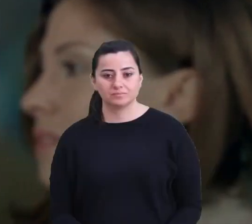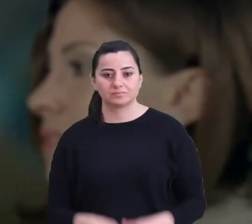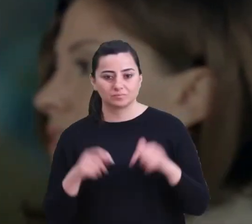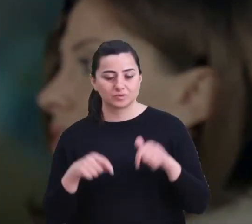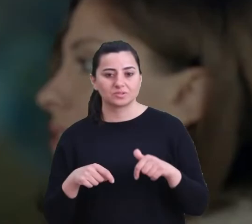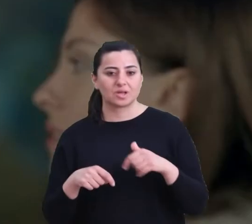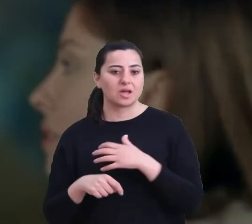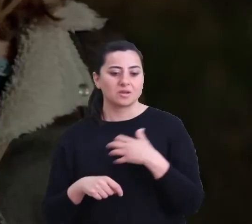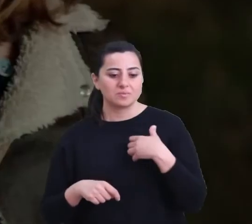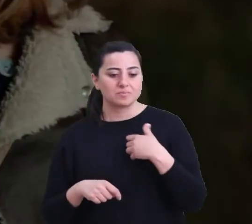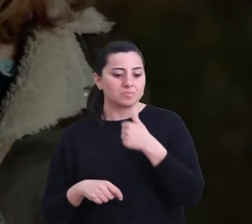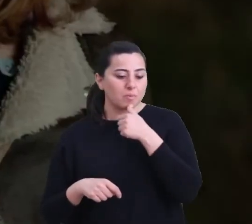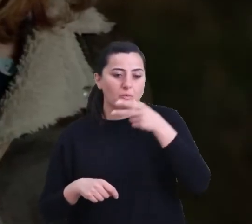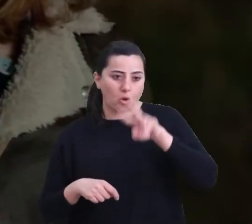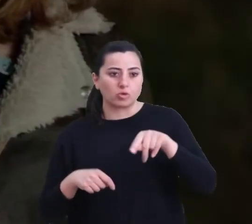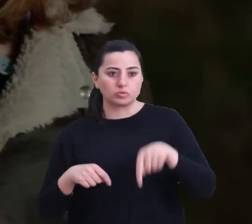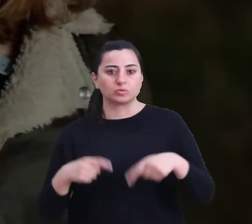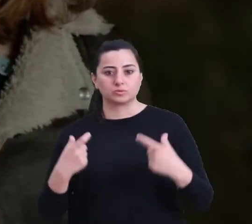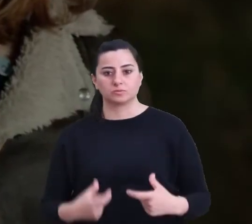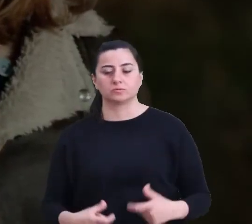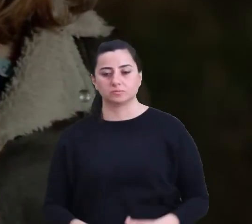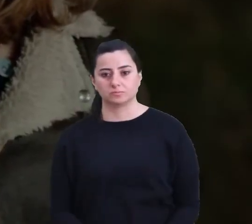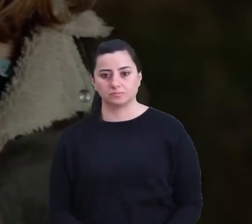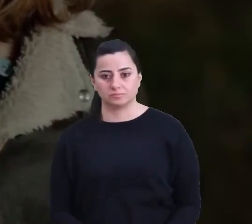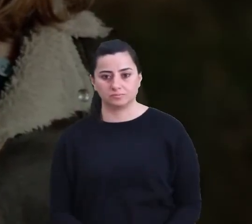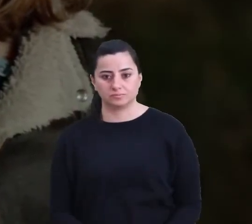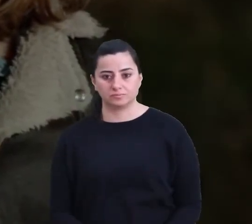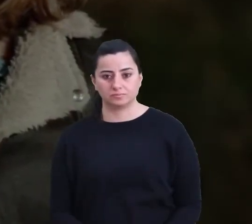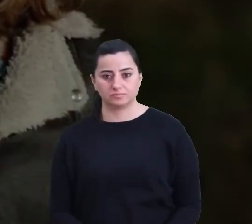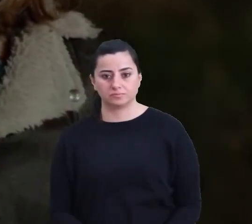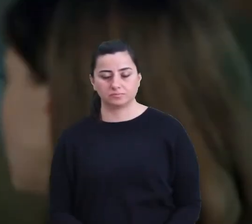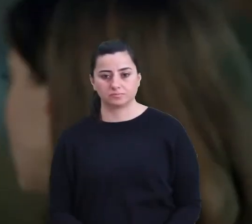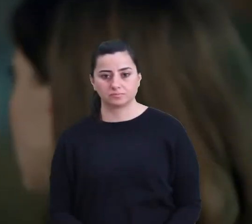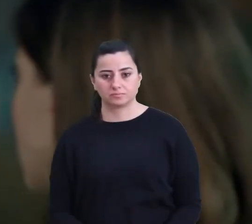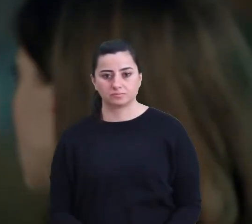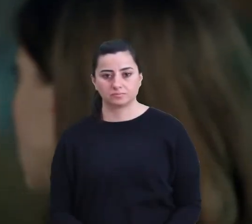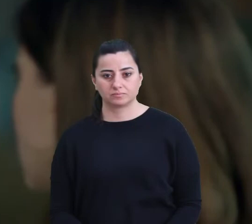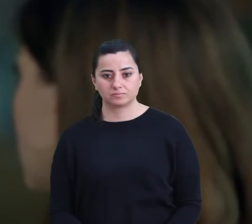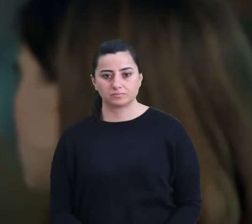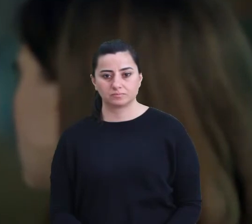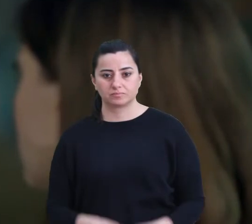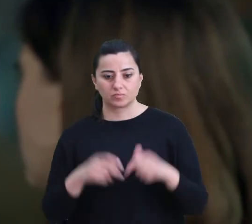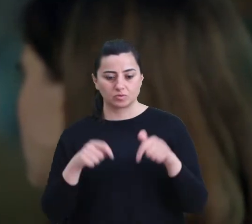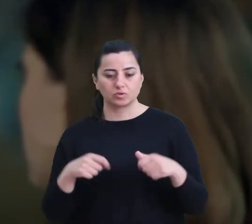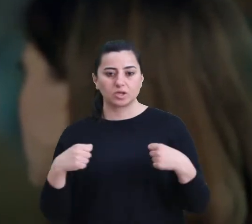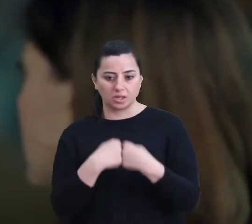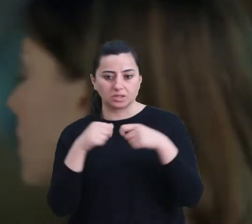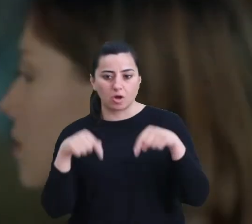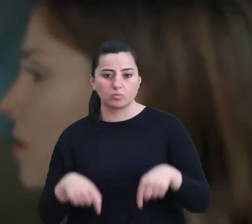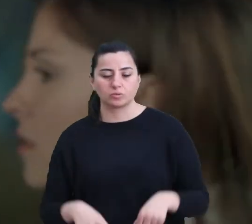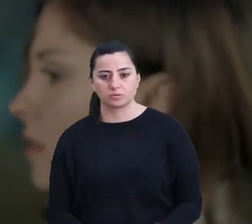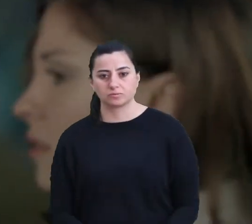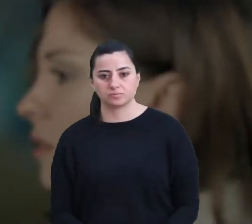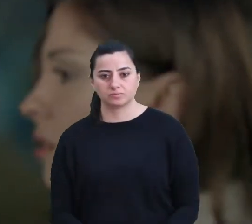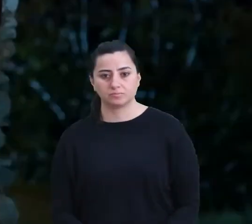Burası benim anamla babamın öldüğü yer. Zümrüt şaşkın, mahzunlandı. Burada yapmışlar kazayı.